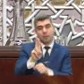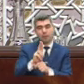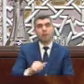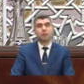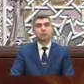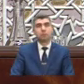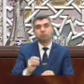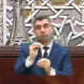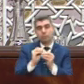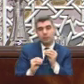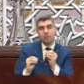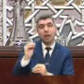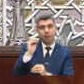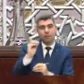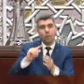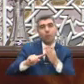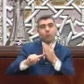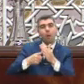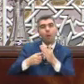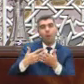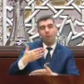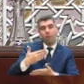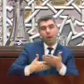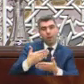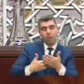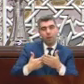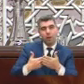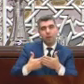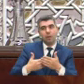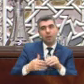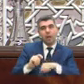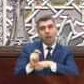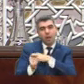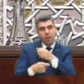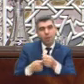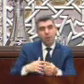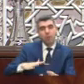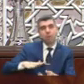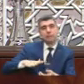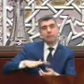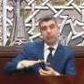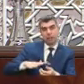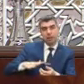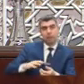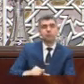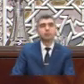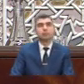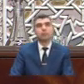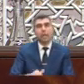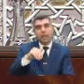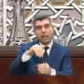غناء فواتير الكهرباء بالعالم القروي وضواحي المدن للسيدات والسادة النواب المحترمين من الفريق